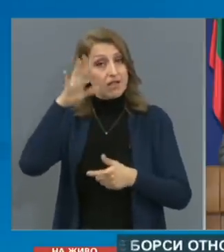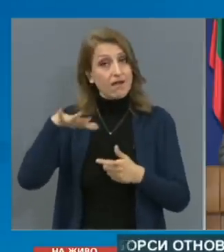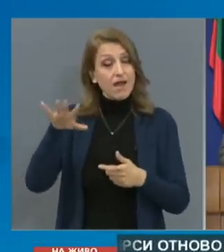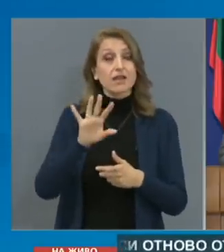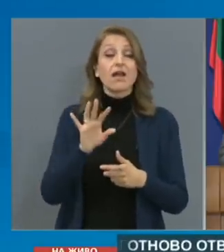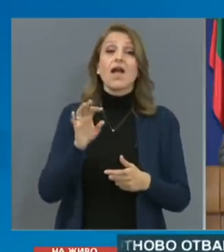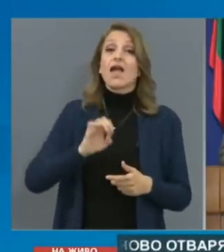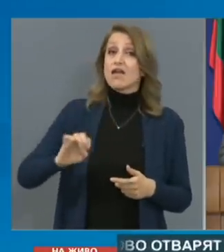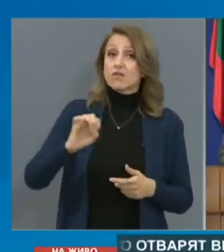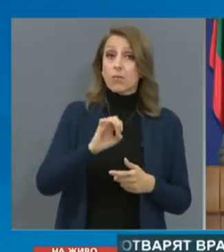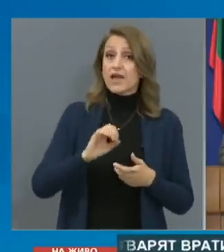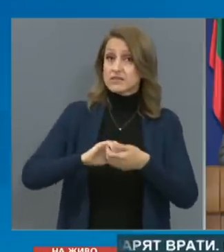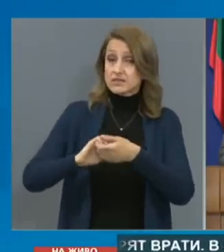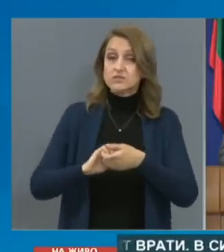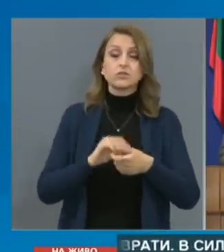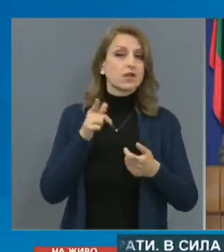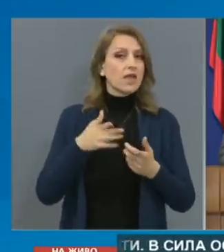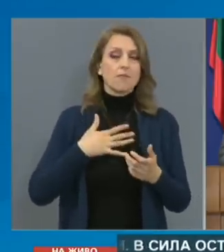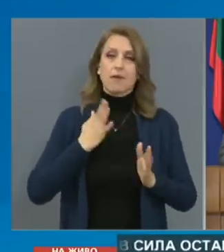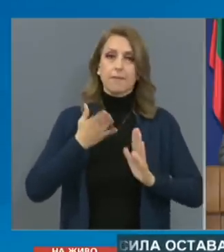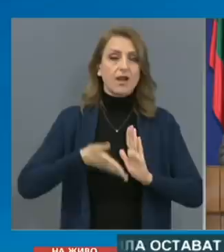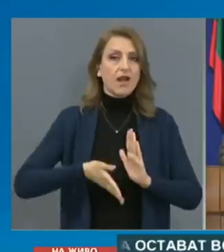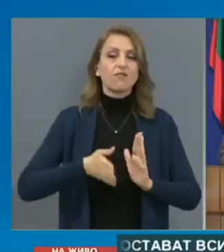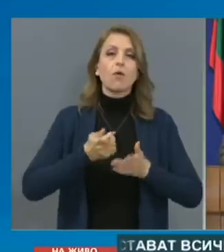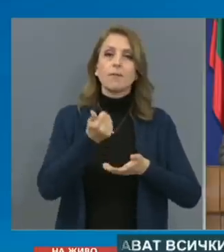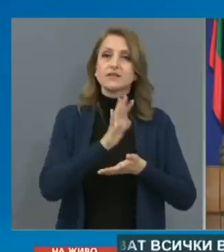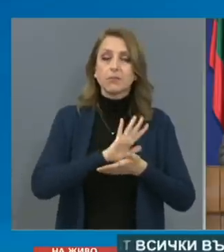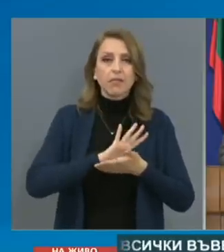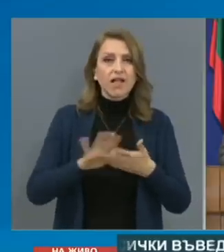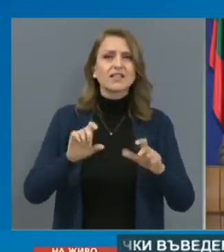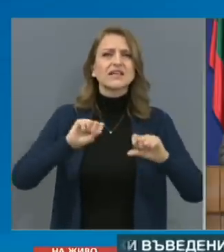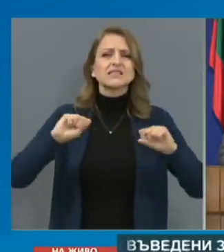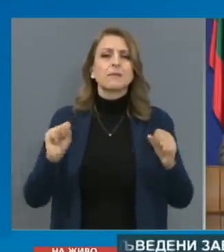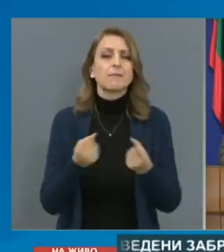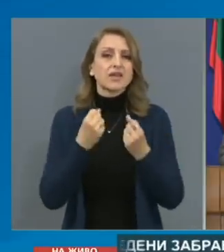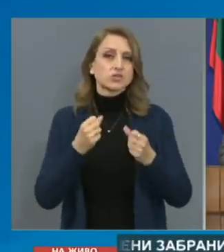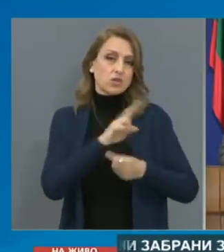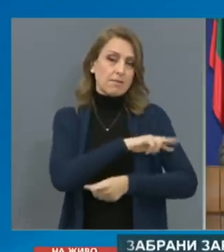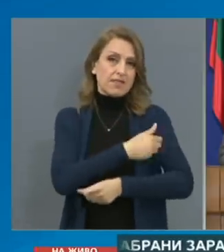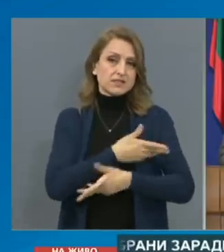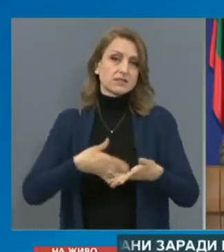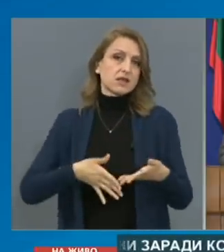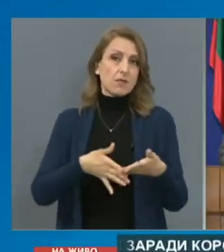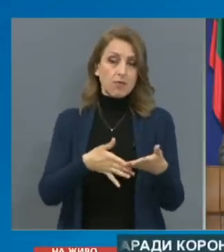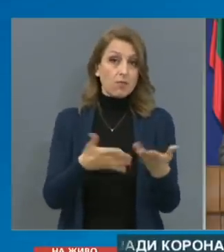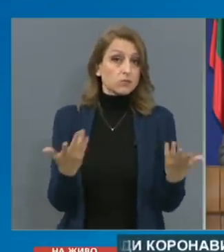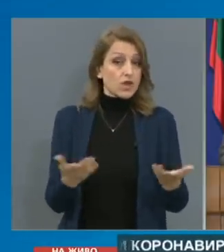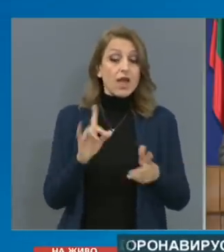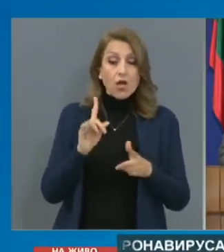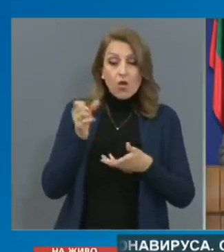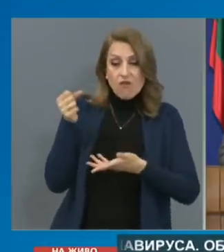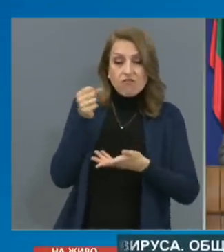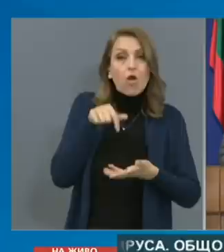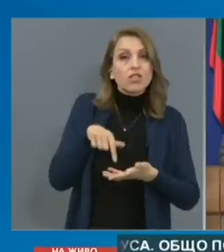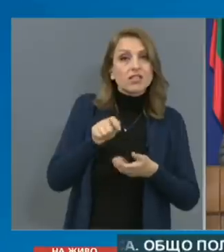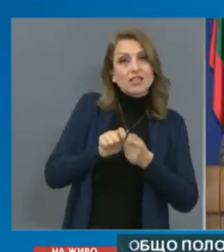има право на безплатна спешна медицинска помощ и тогава самия фонд, където се